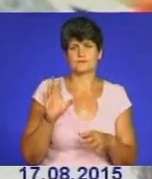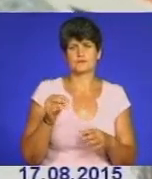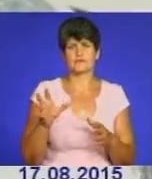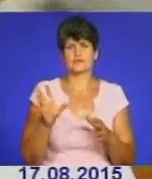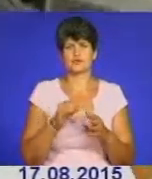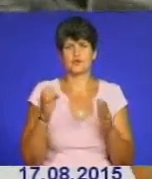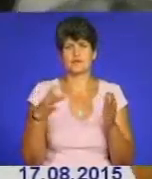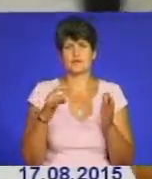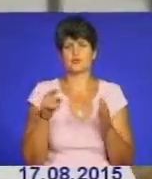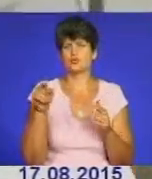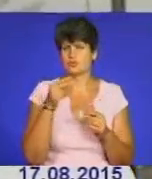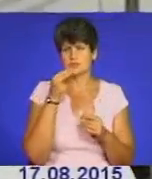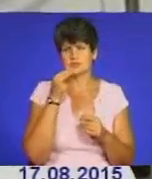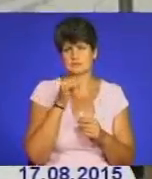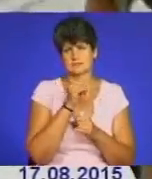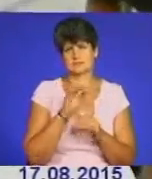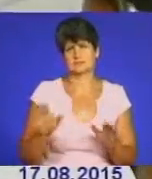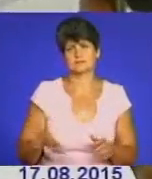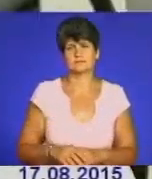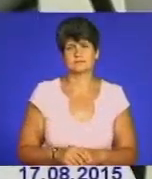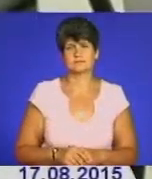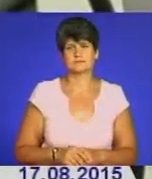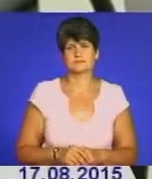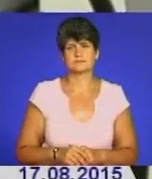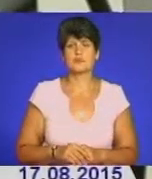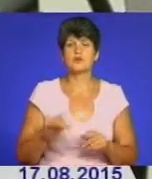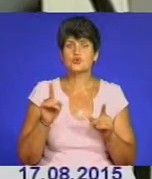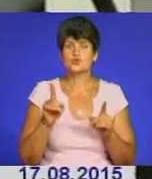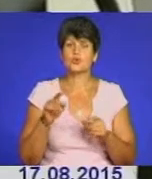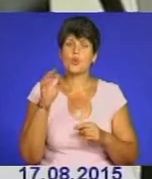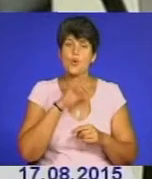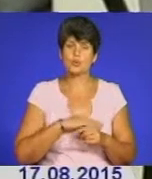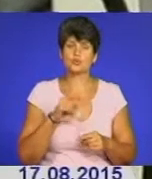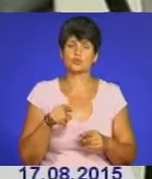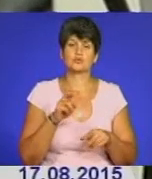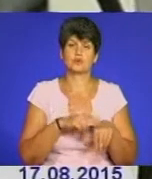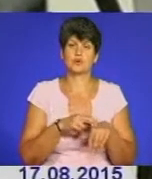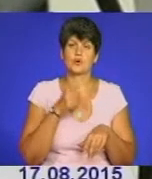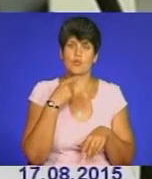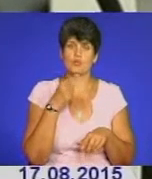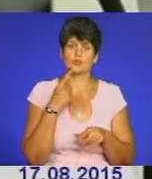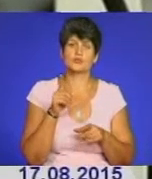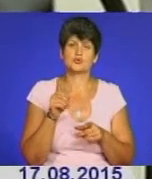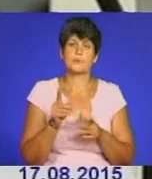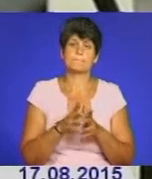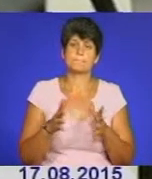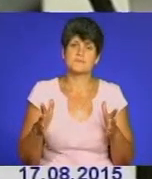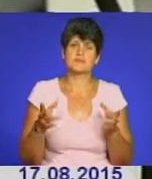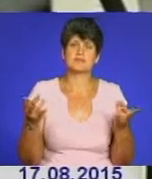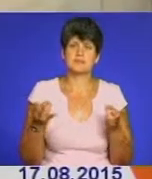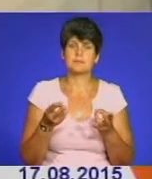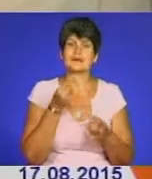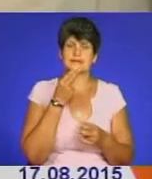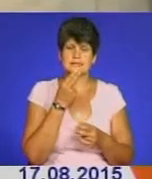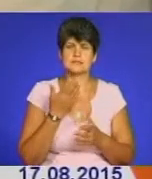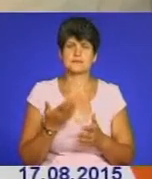речовини. Тому такий кавун не принесе користі організму. Щодо користі, то тут лікарі сходяться на думці, що більшості потрібно їх